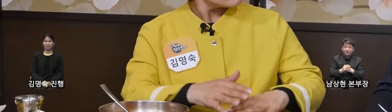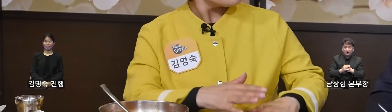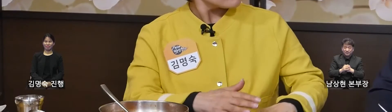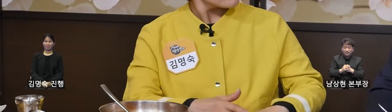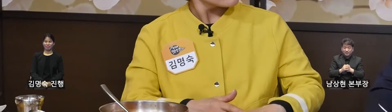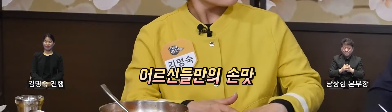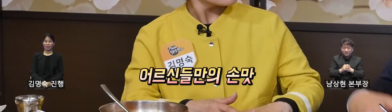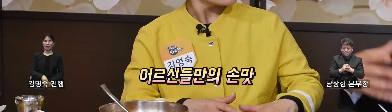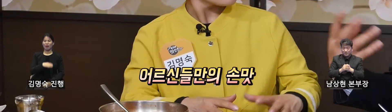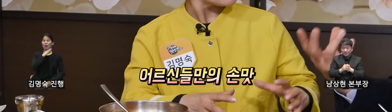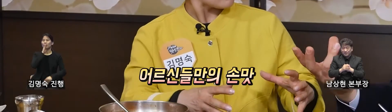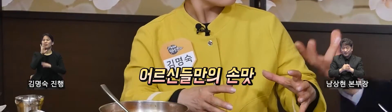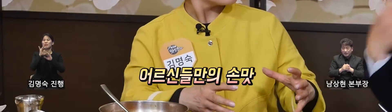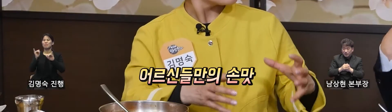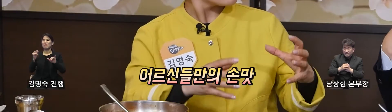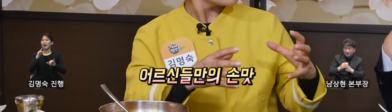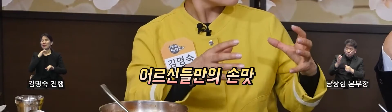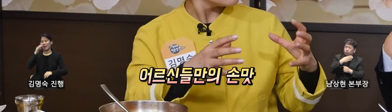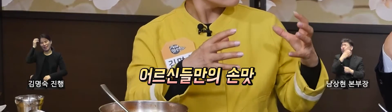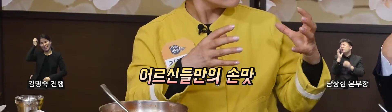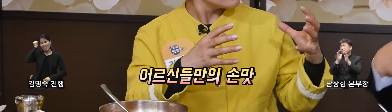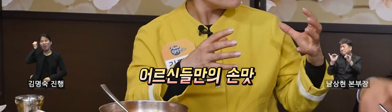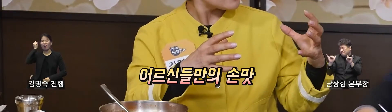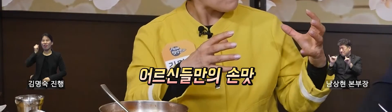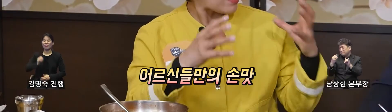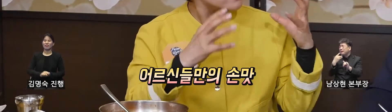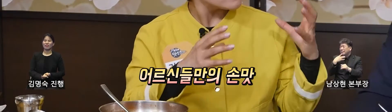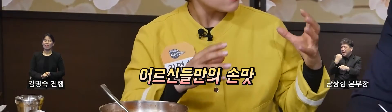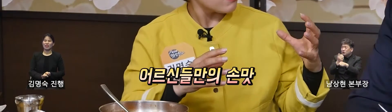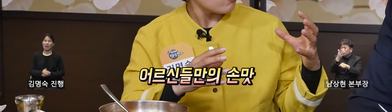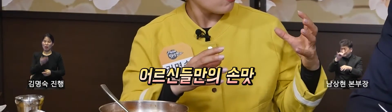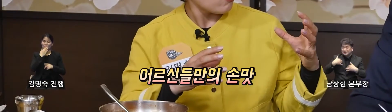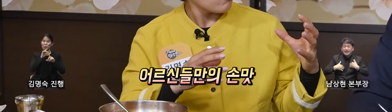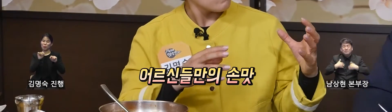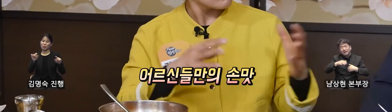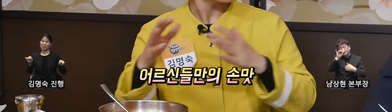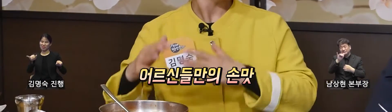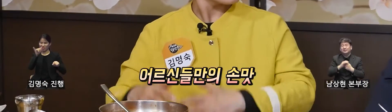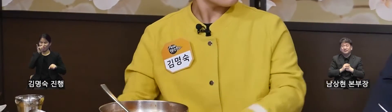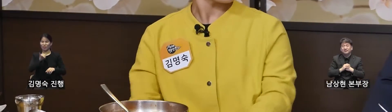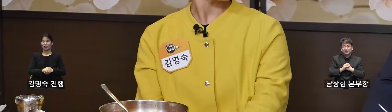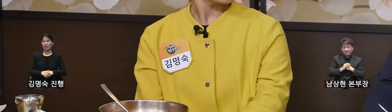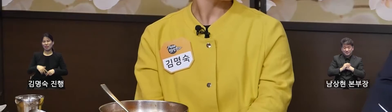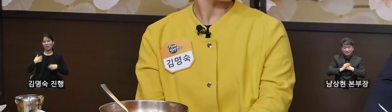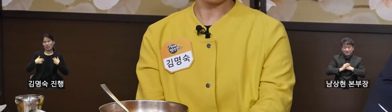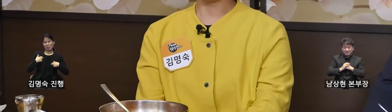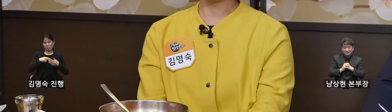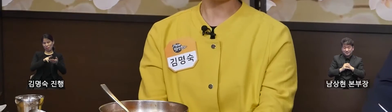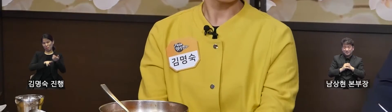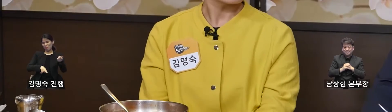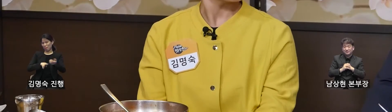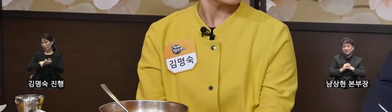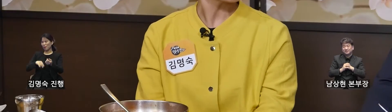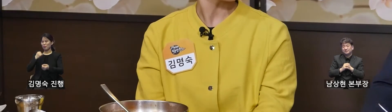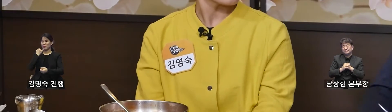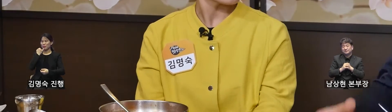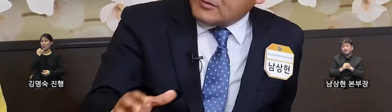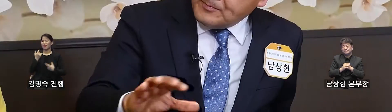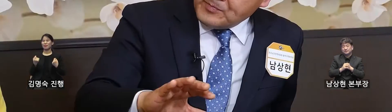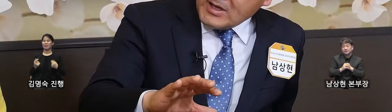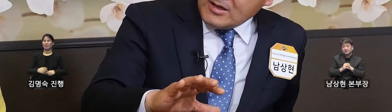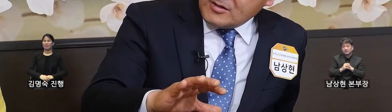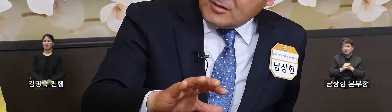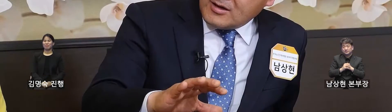작은 어르신들만의 어르신들만의 재미 또 음식의 맛이 있잖아요. 재미도 있고요. 네네네. 그렇게